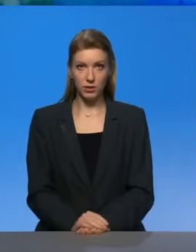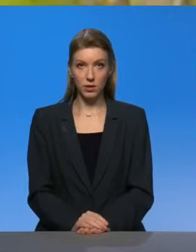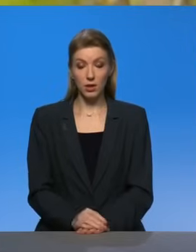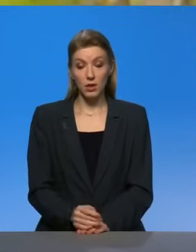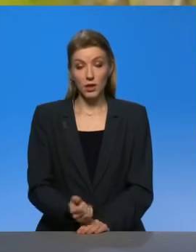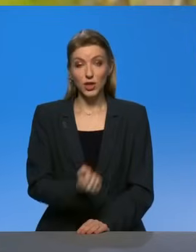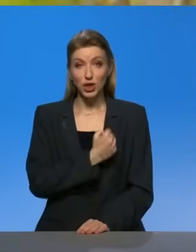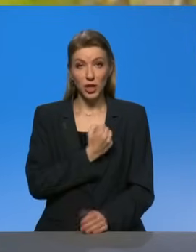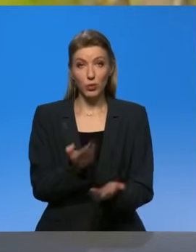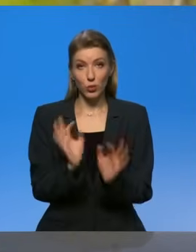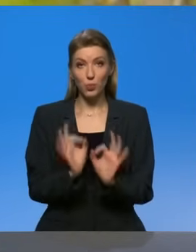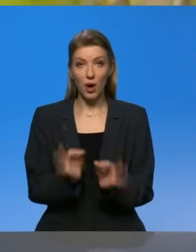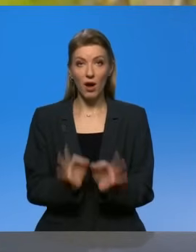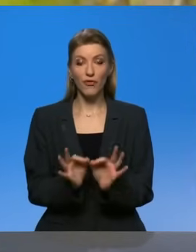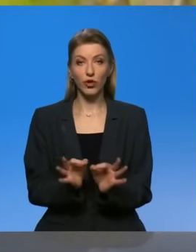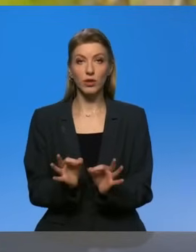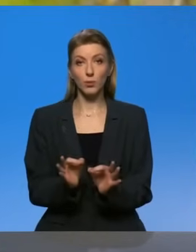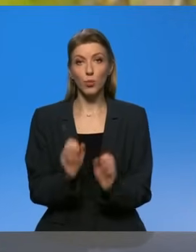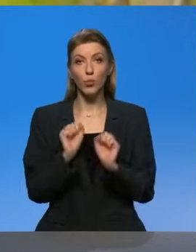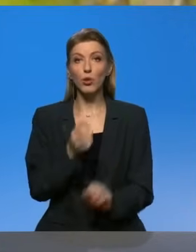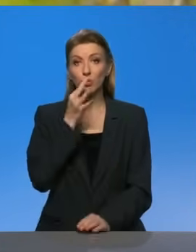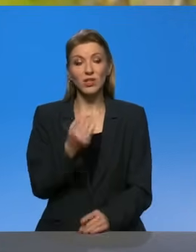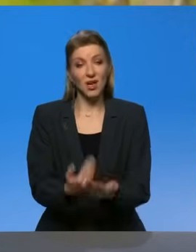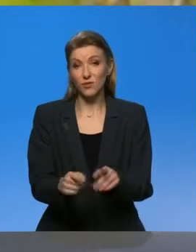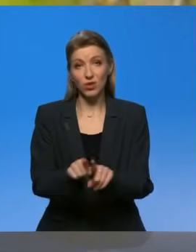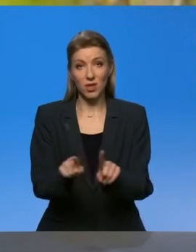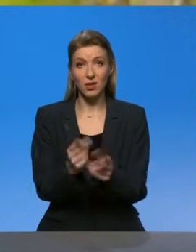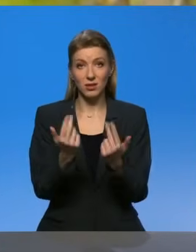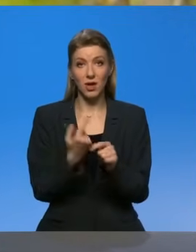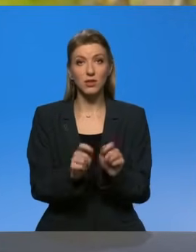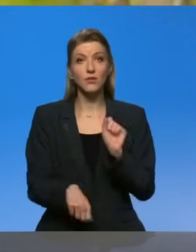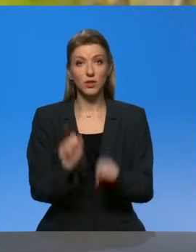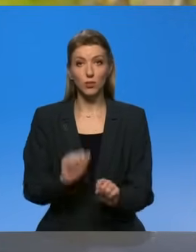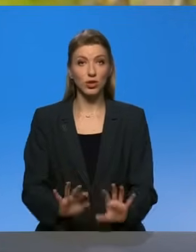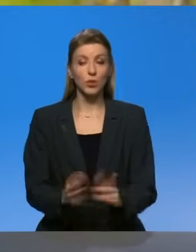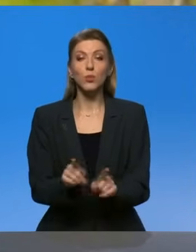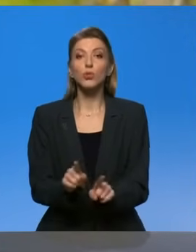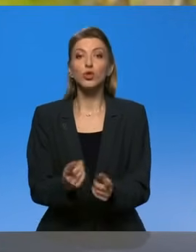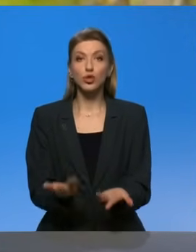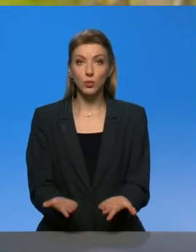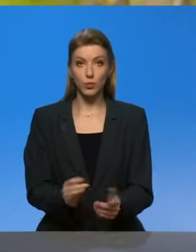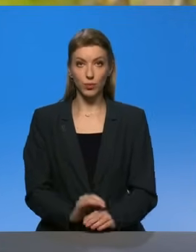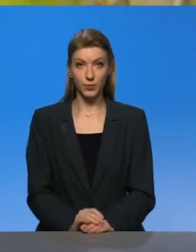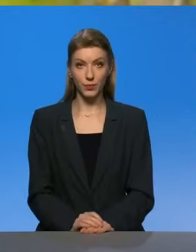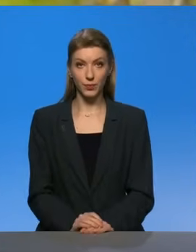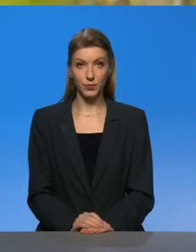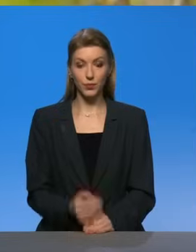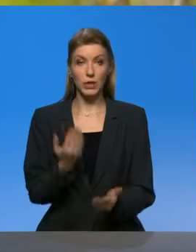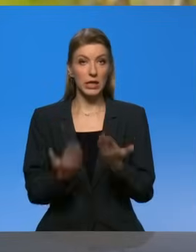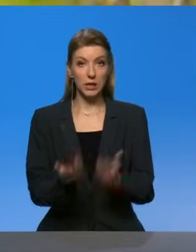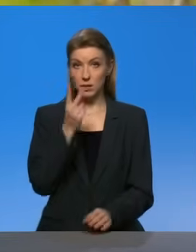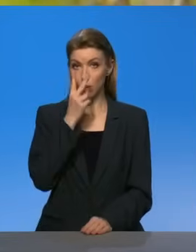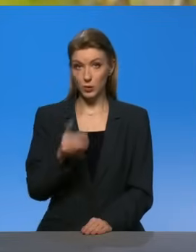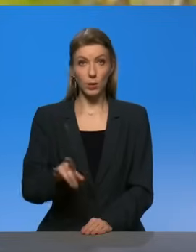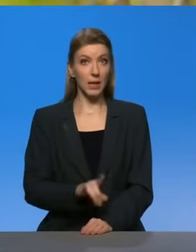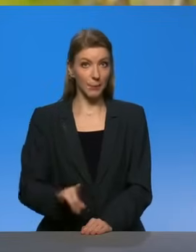Я могу сказать, да, именно примерно вот так вот оно может случиться. Почему? Потому что, если мы возьмем ту же Липецкую